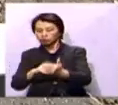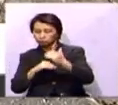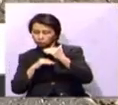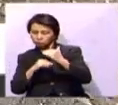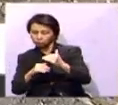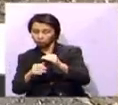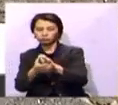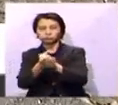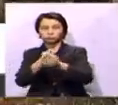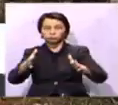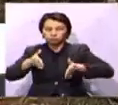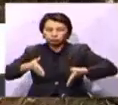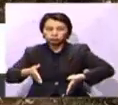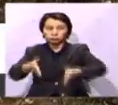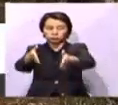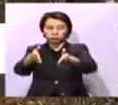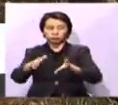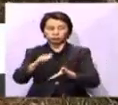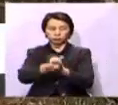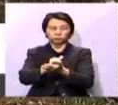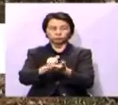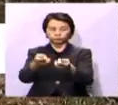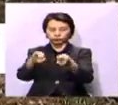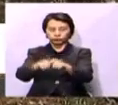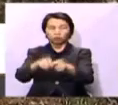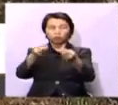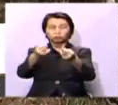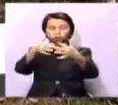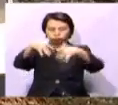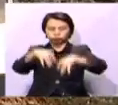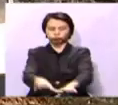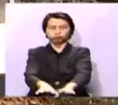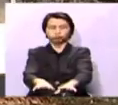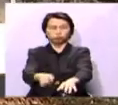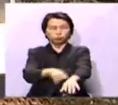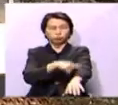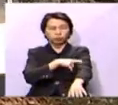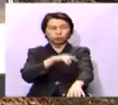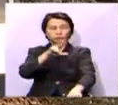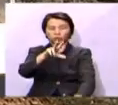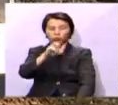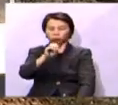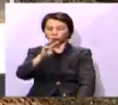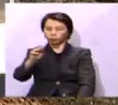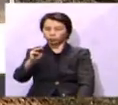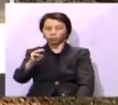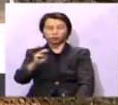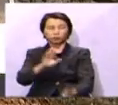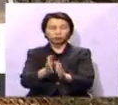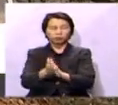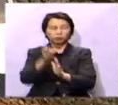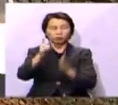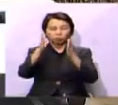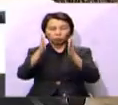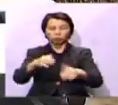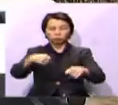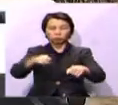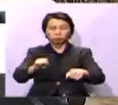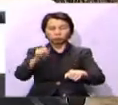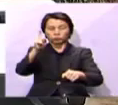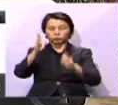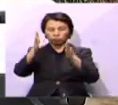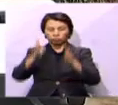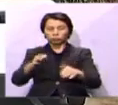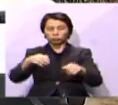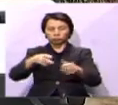tahap keselamatan jalan raya tersebut. Kejadian tanah runtuh sepanjang 30 meter itu mengakibatkan seorang penunggang dan seorang